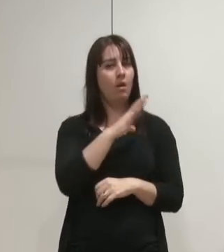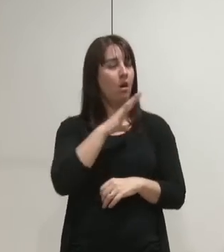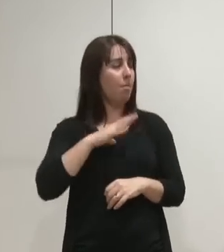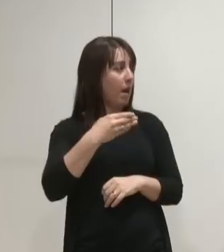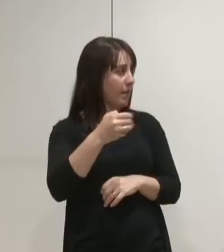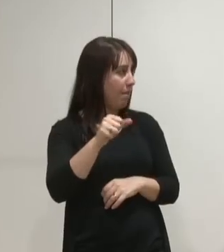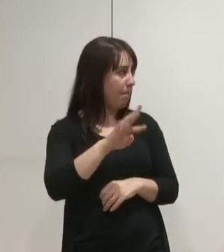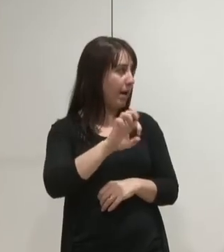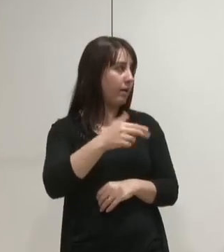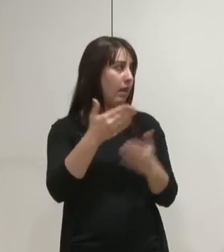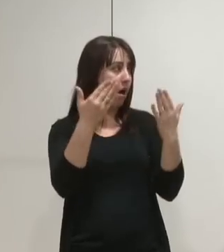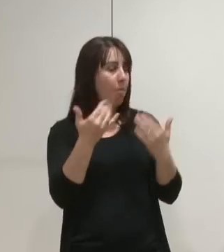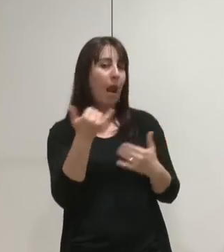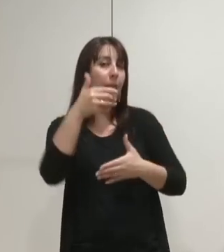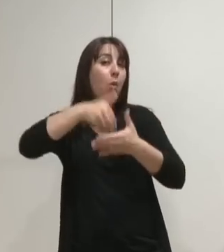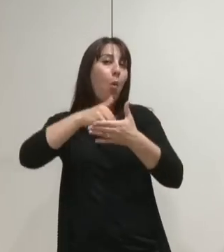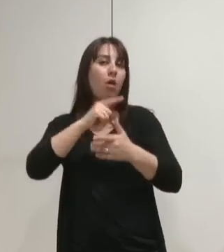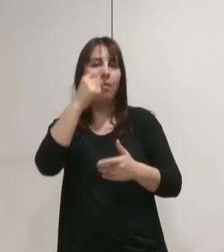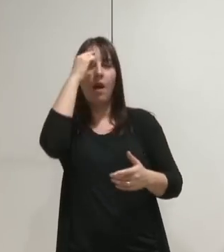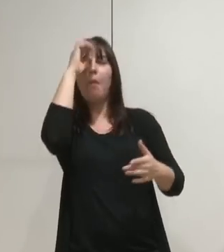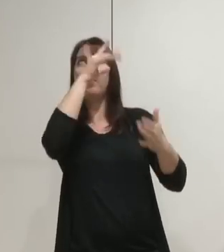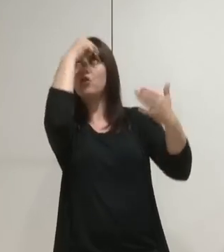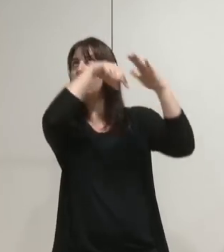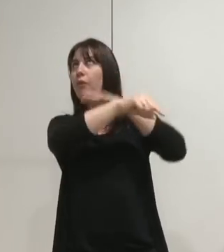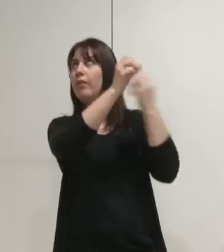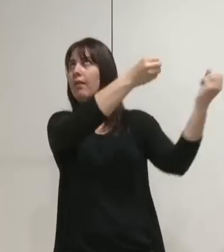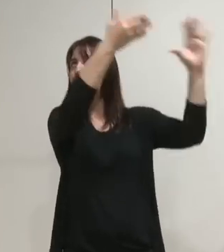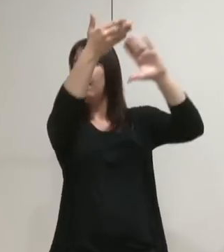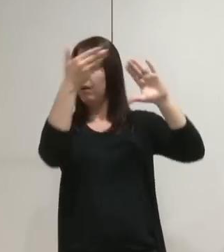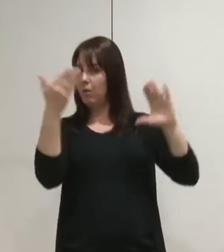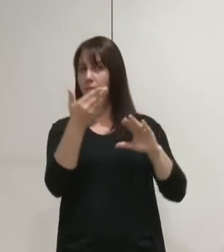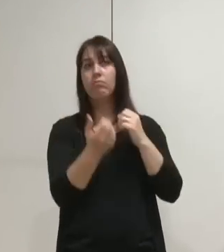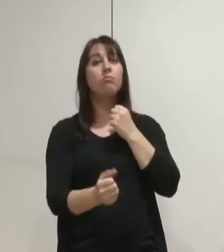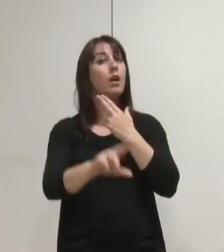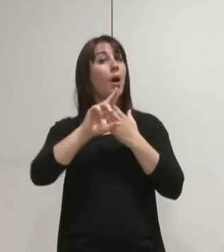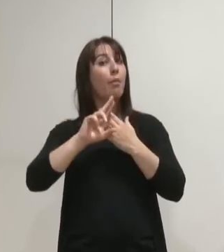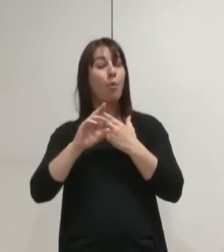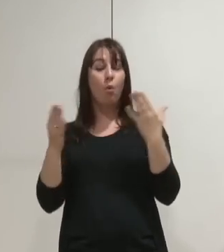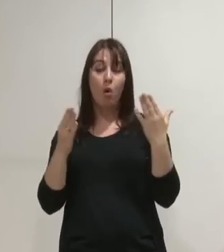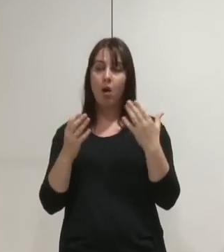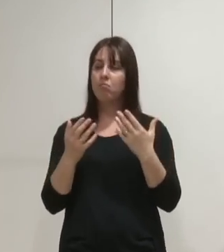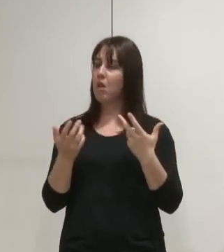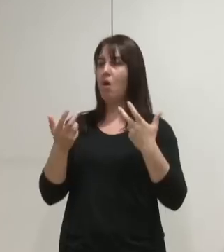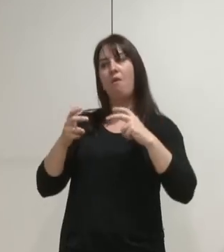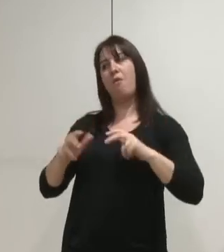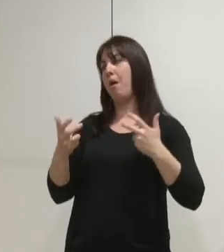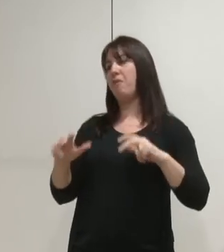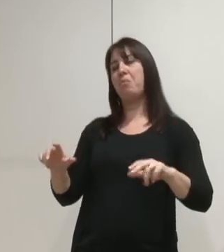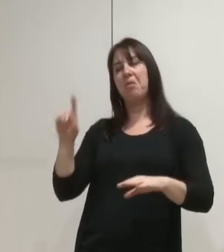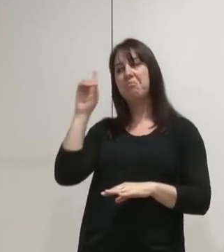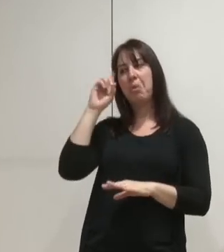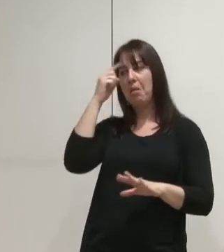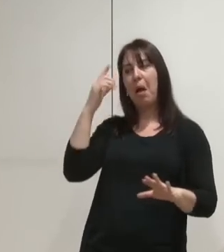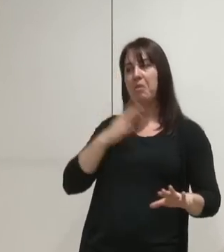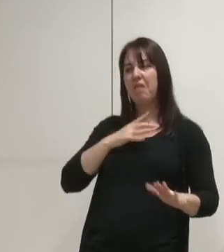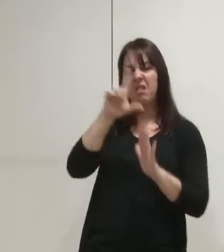sur le fond même si j'ai une idée sur ce qu'elle en pense m'avait répondu que elle ne souhaitait pas parce que c'était de son point de